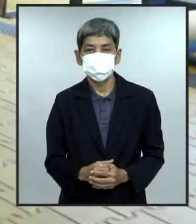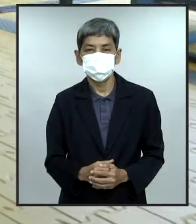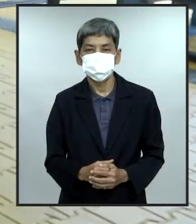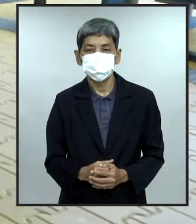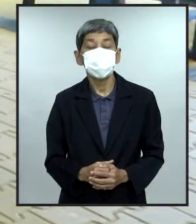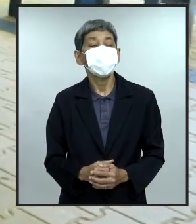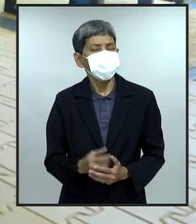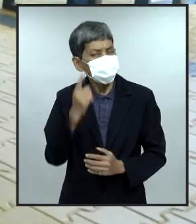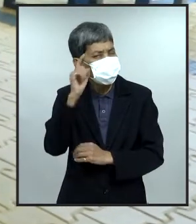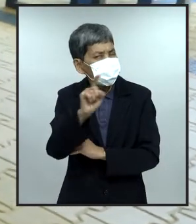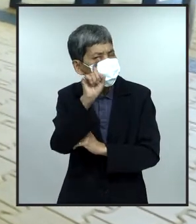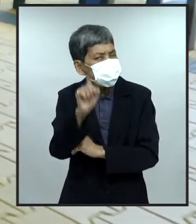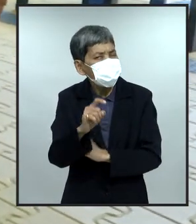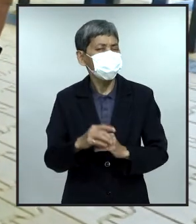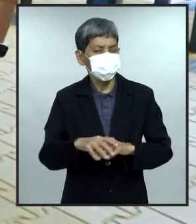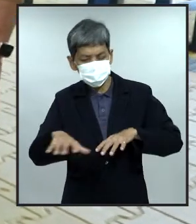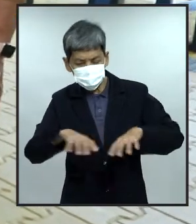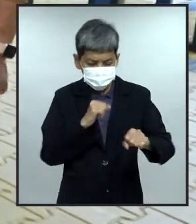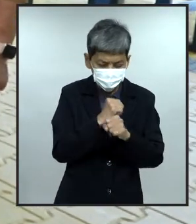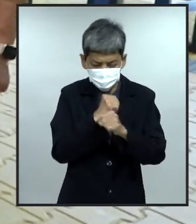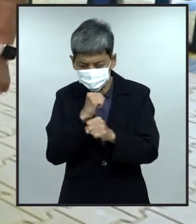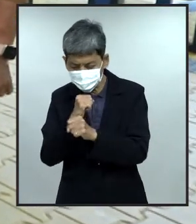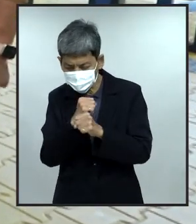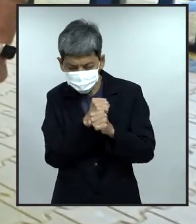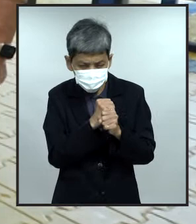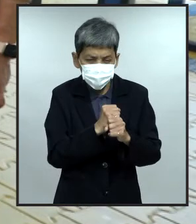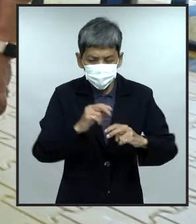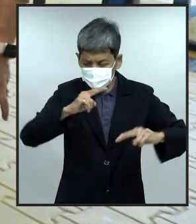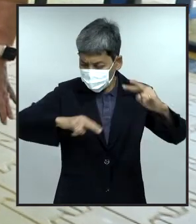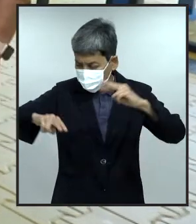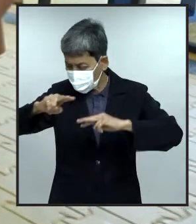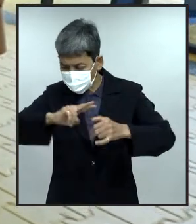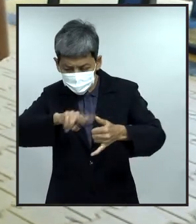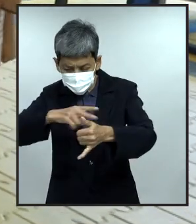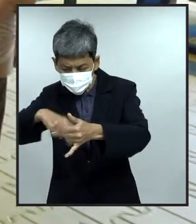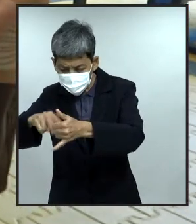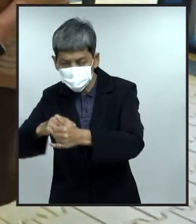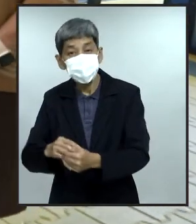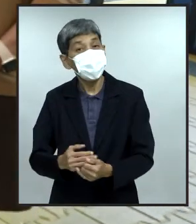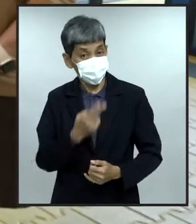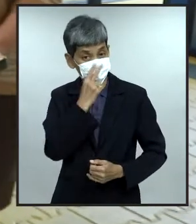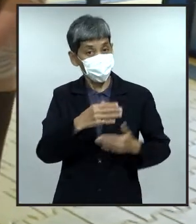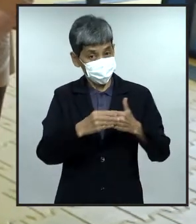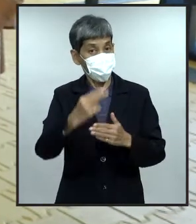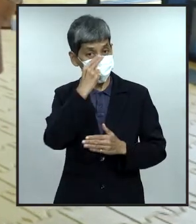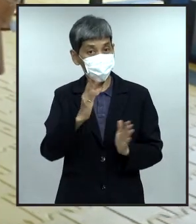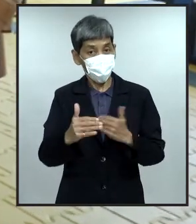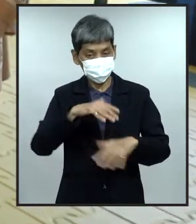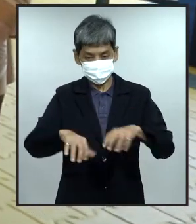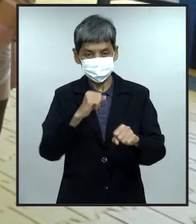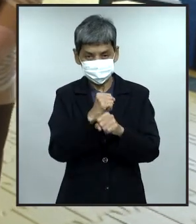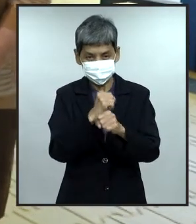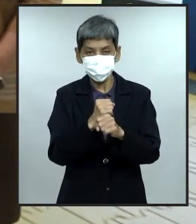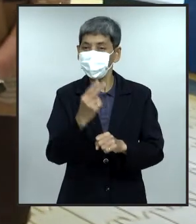ผู้ชมอาจจะสงสัยนะครับว่าเบื้องหลังการทำงานในการดูแลผู้ป่วยเนี่ยตามศูนย์พักคอยเนี่ยเขาทำงานกันยังไงวันนี้ผมก็พาคุณผู้ชมมาที่ห้องปฏิบัติการกันนะฮะข้